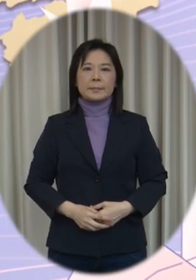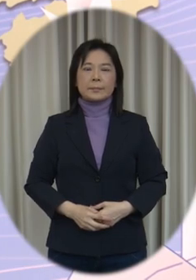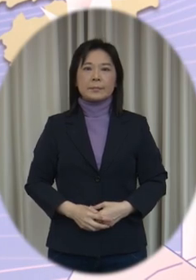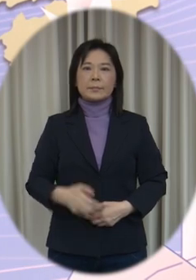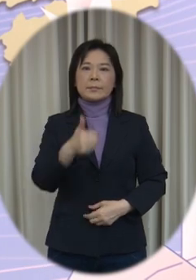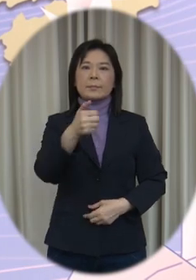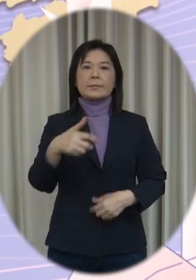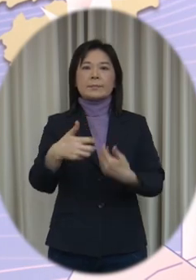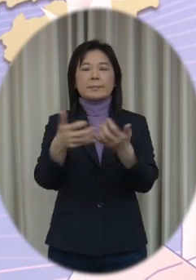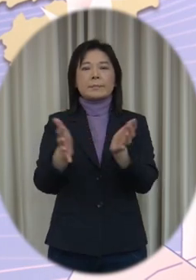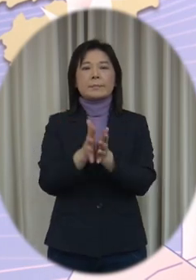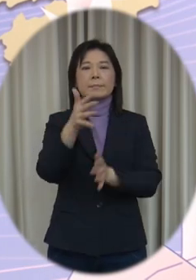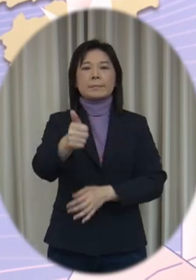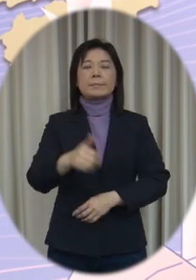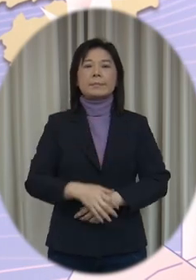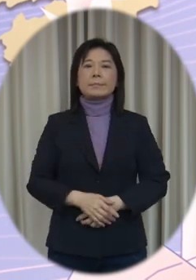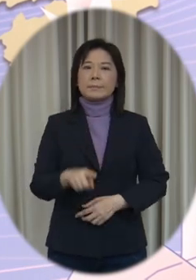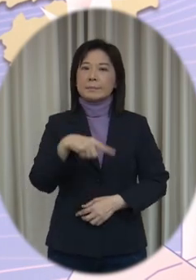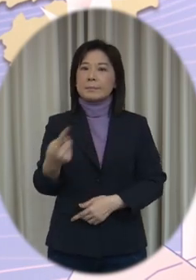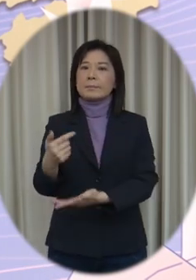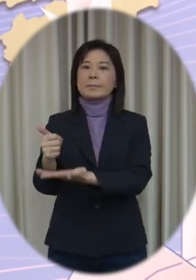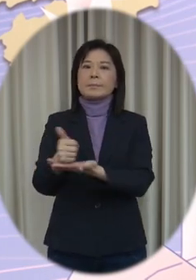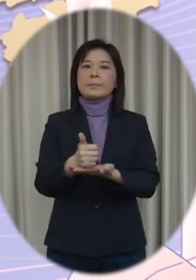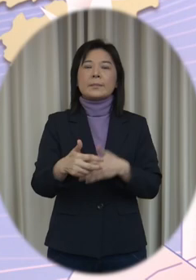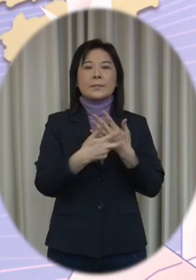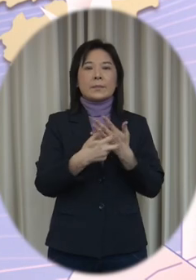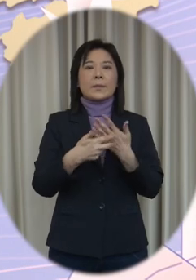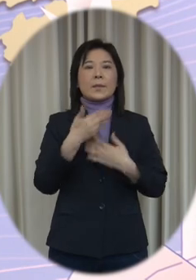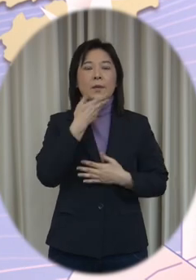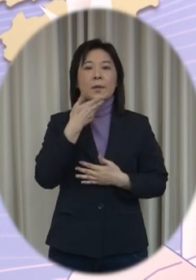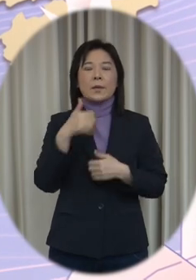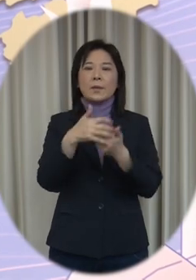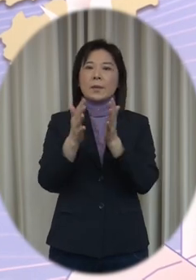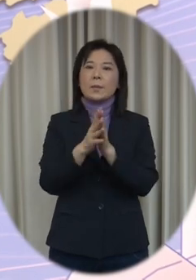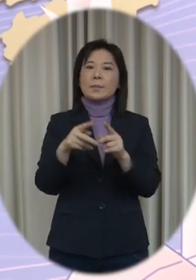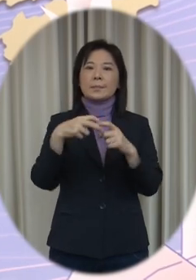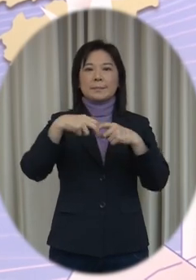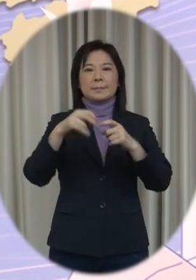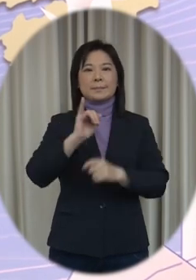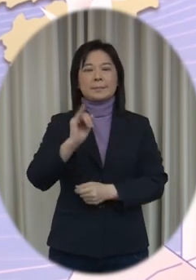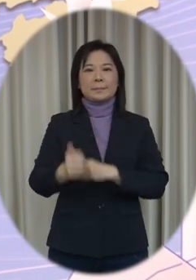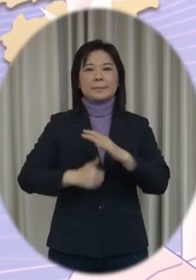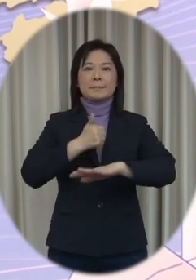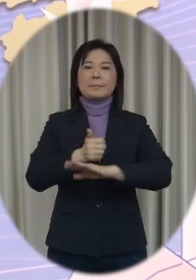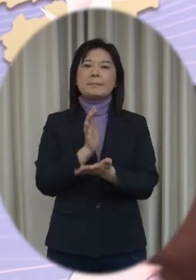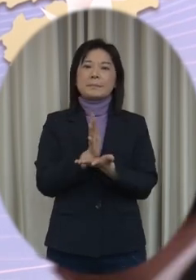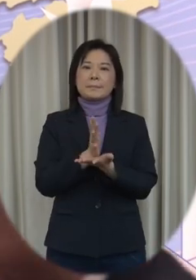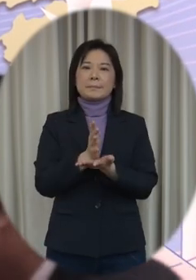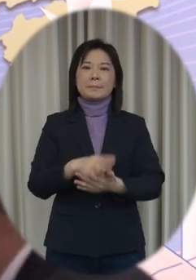谢谢部长。接下来我们邀请卫福部李政务次长致辞。